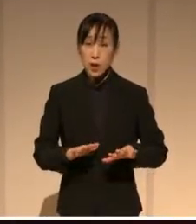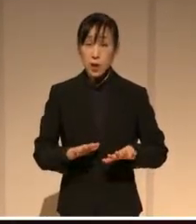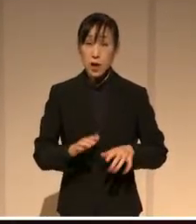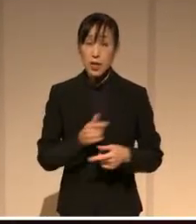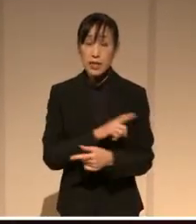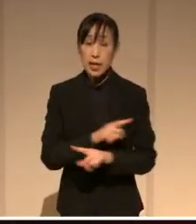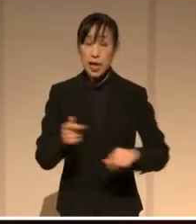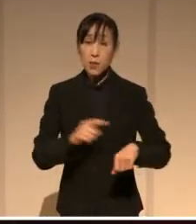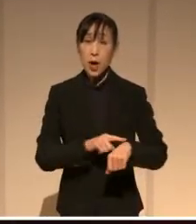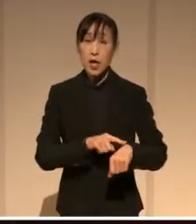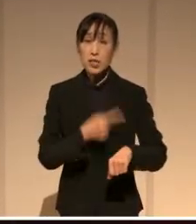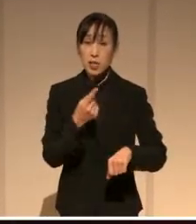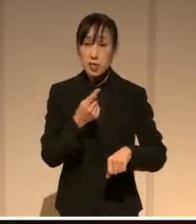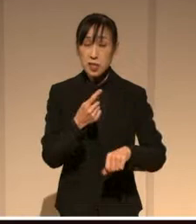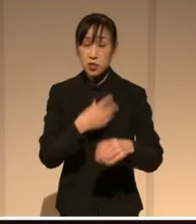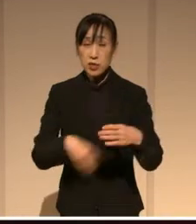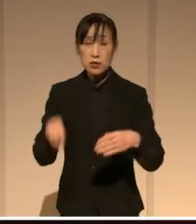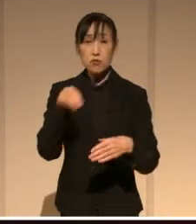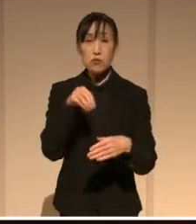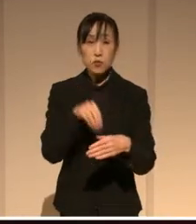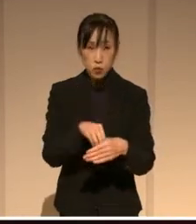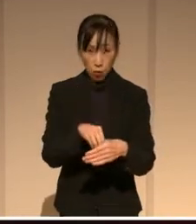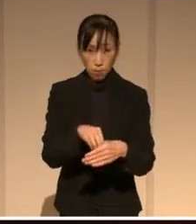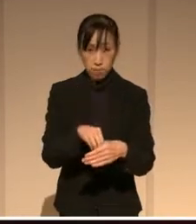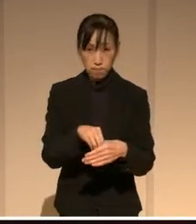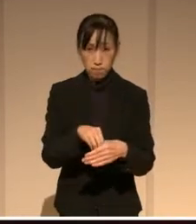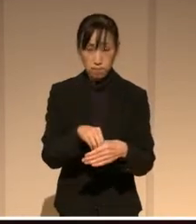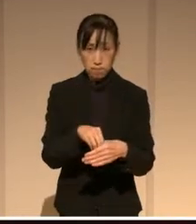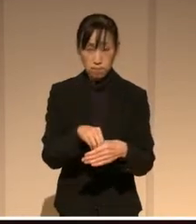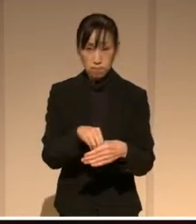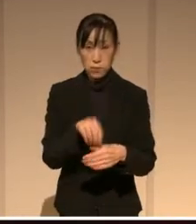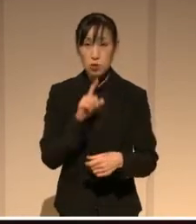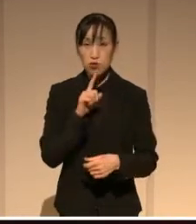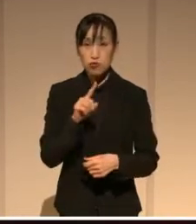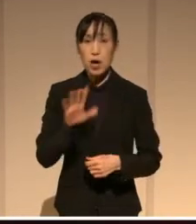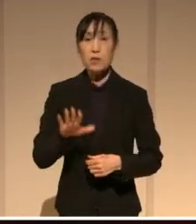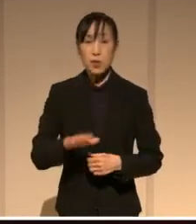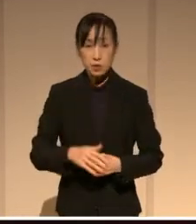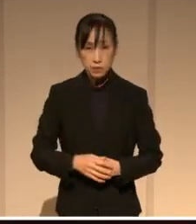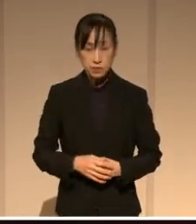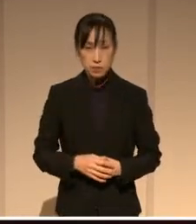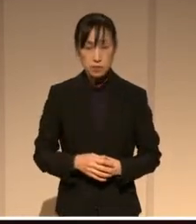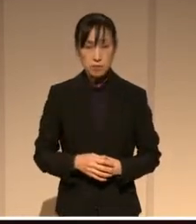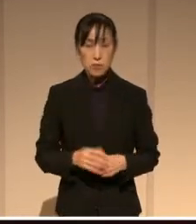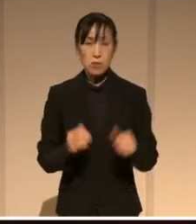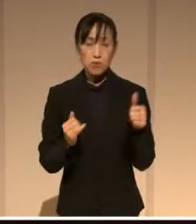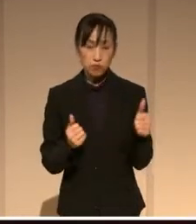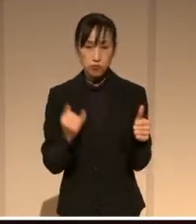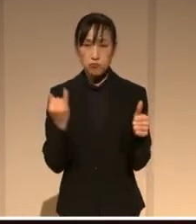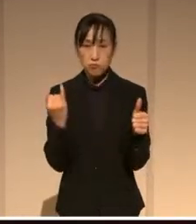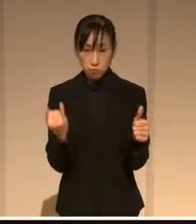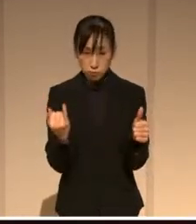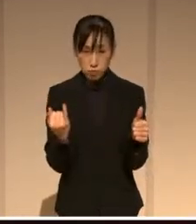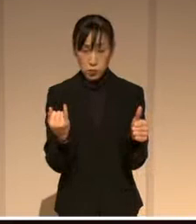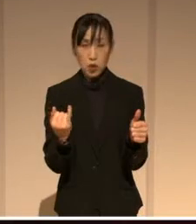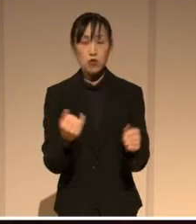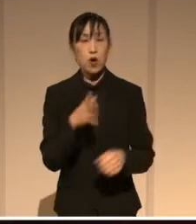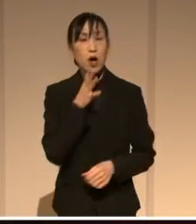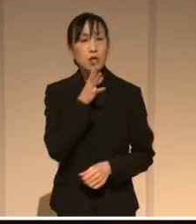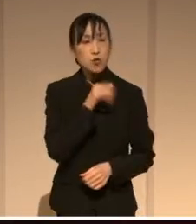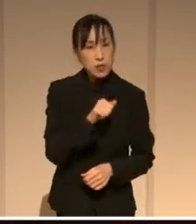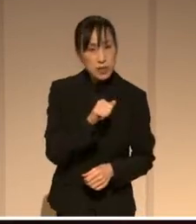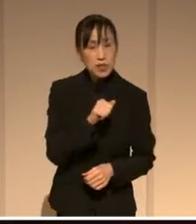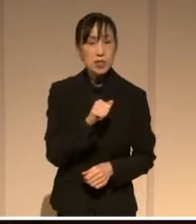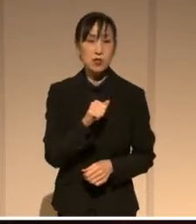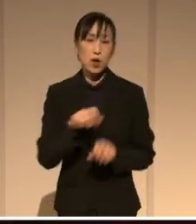所ちょっとかっ魚で言うとピンときにくいかもしれませんけれども性別とか年齢とか賞外国籍それから